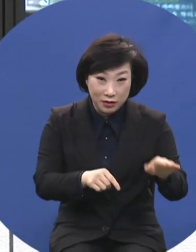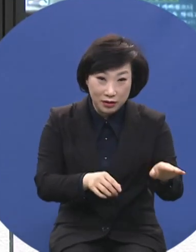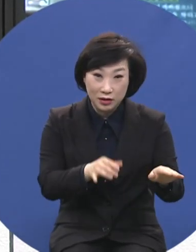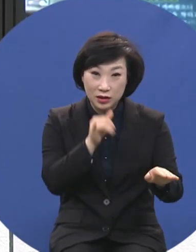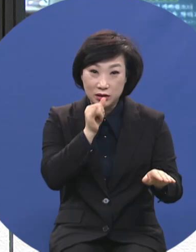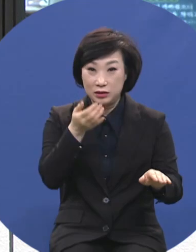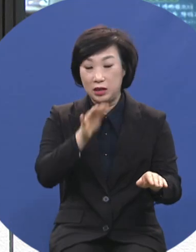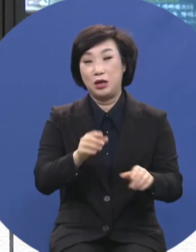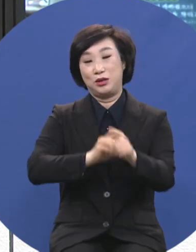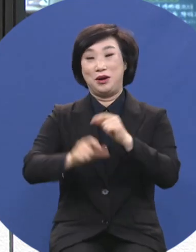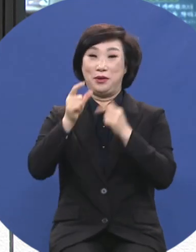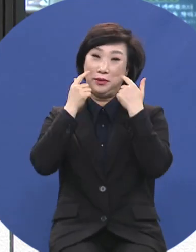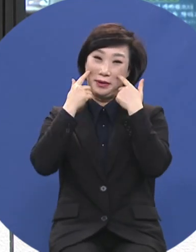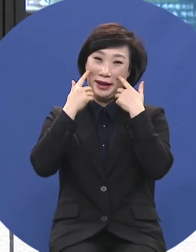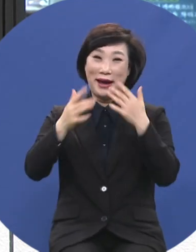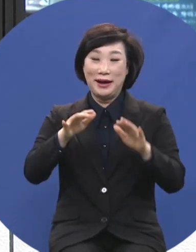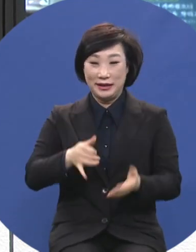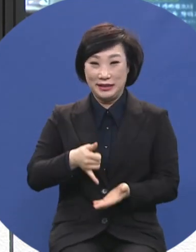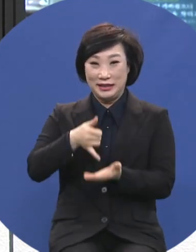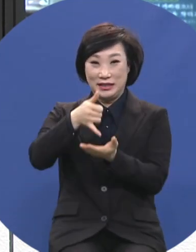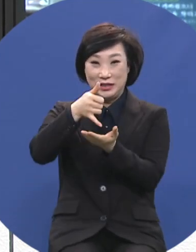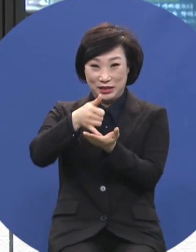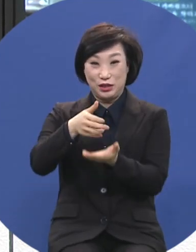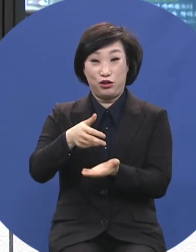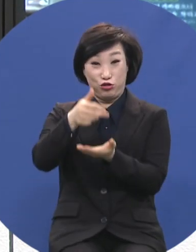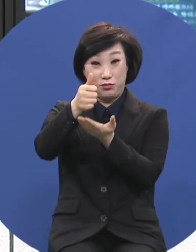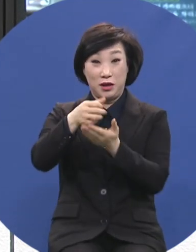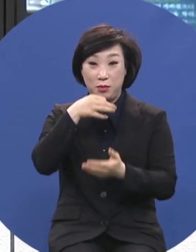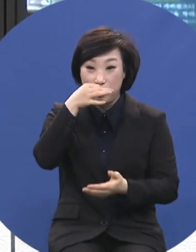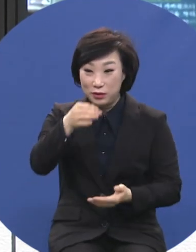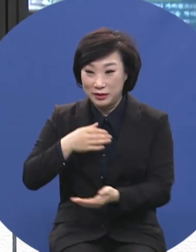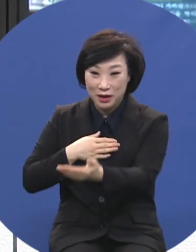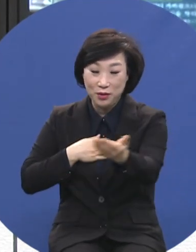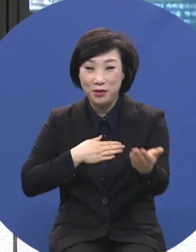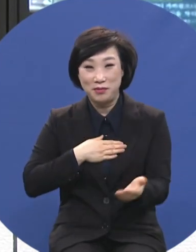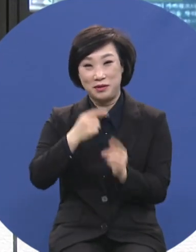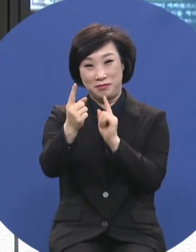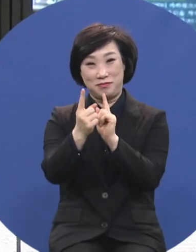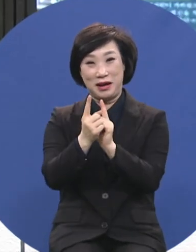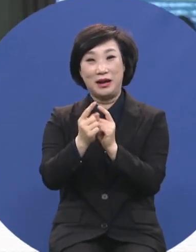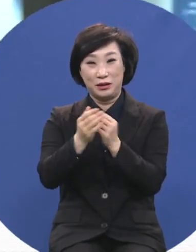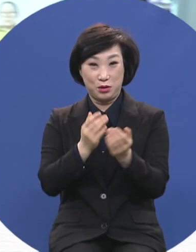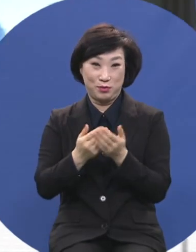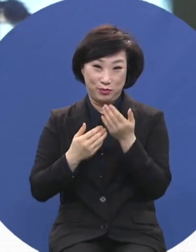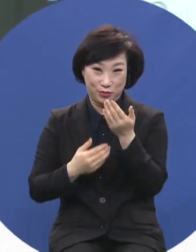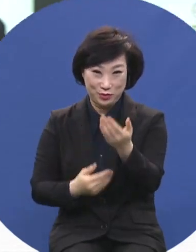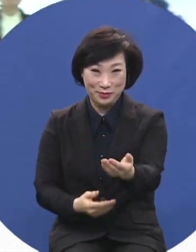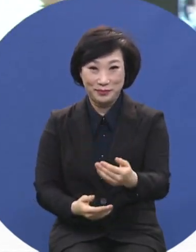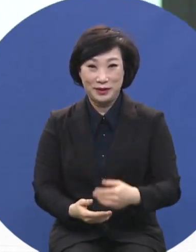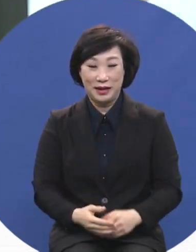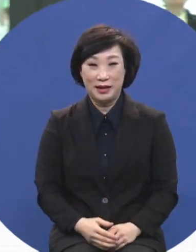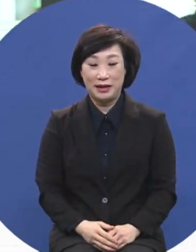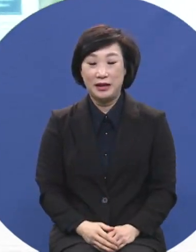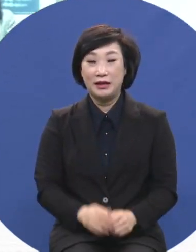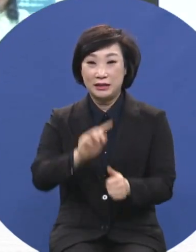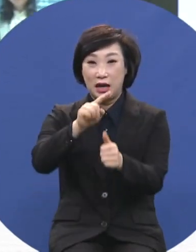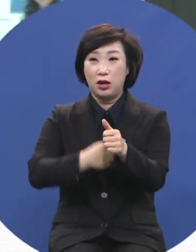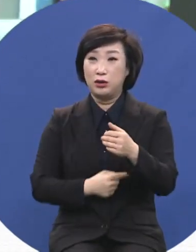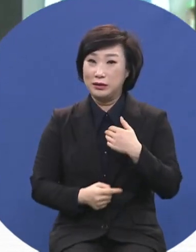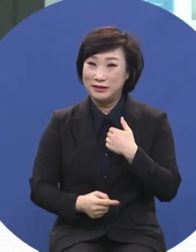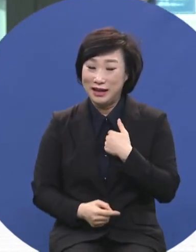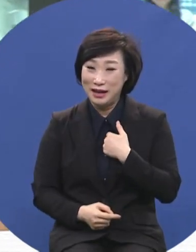그보다 더 확실한 인격적인 목소리로 여러분을 만나십니다. 그러므로